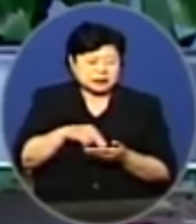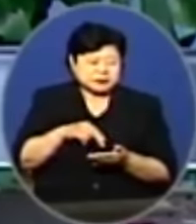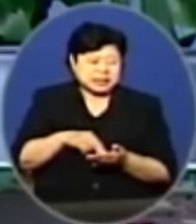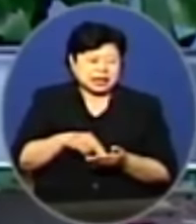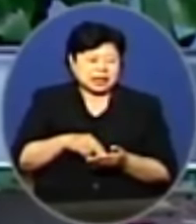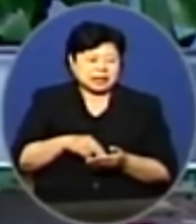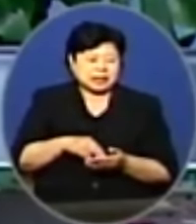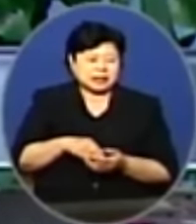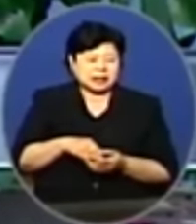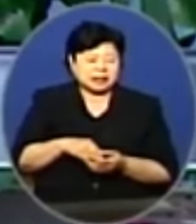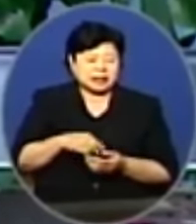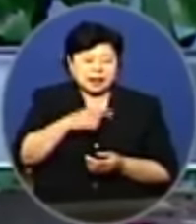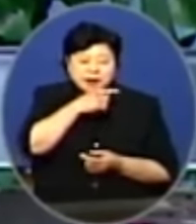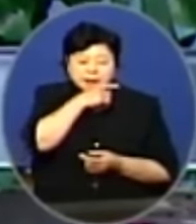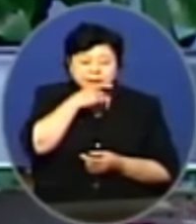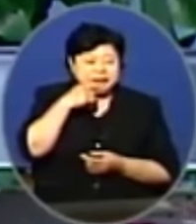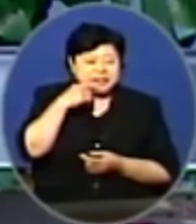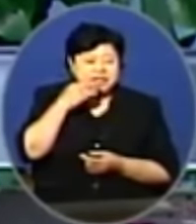그 말합니까?